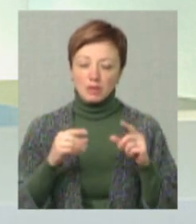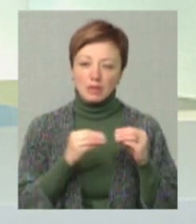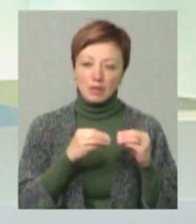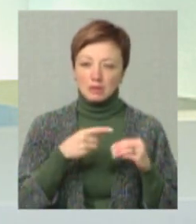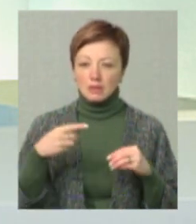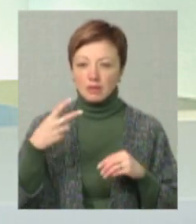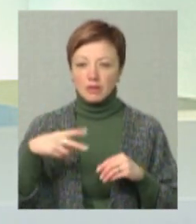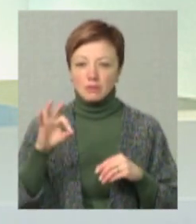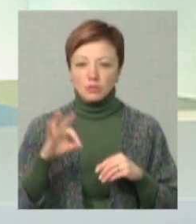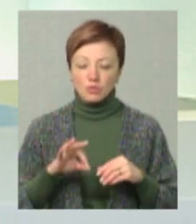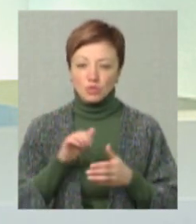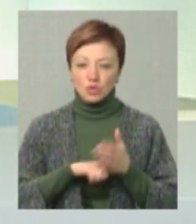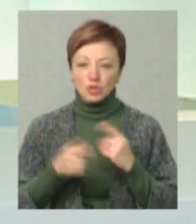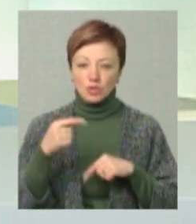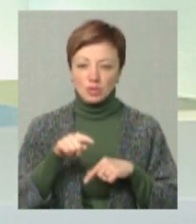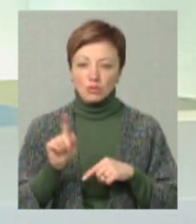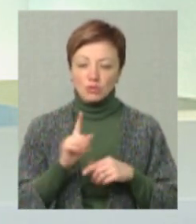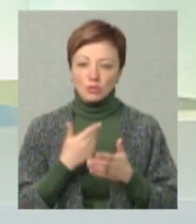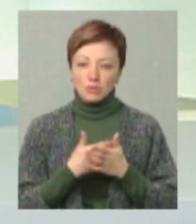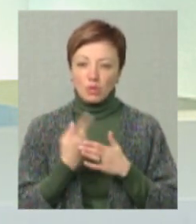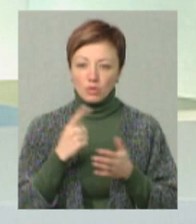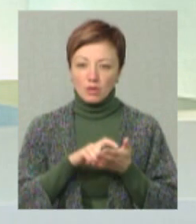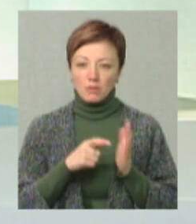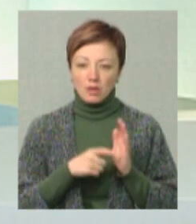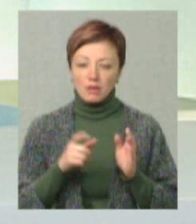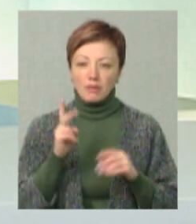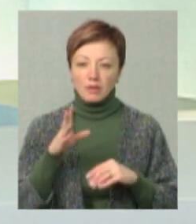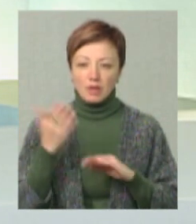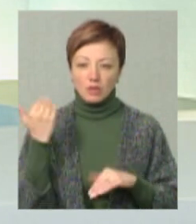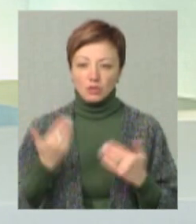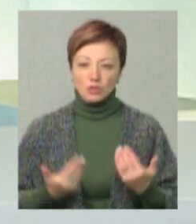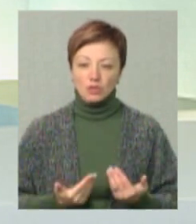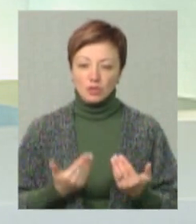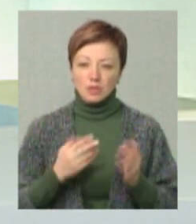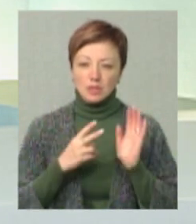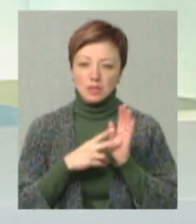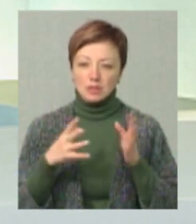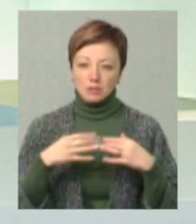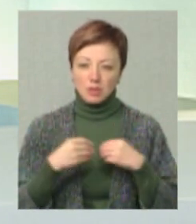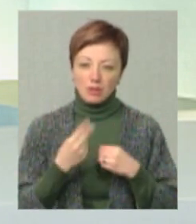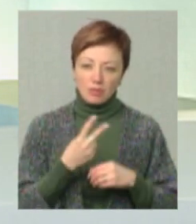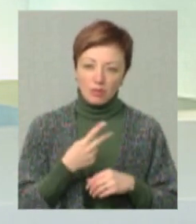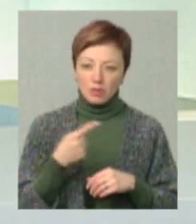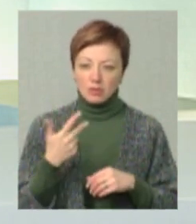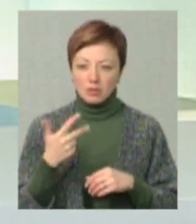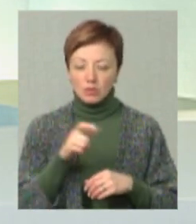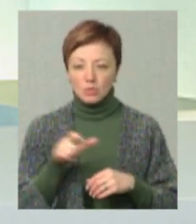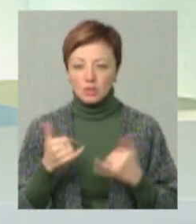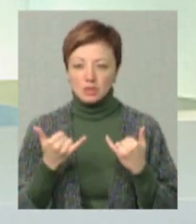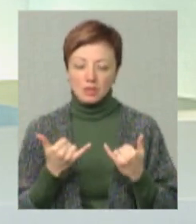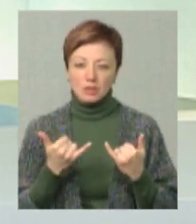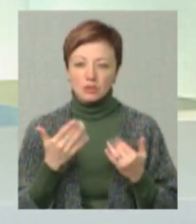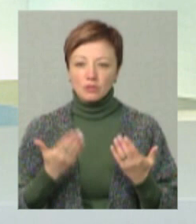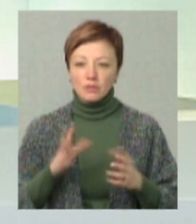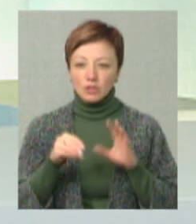на 10-20% через те, що, до прикладу, якщо в однокімнатній квартирі там раніше жило сім'я з 2-3 людей, то зараз